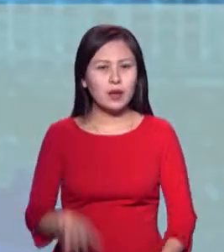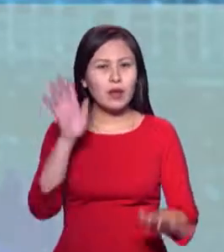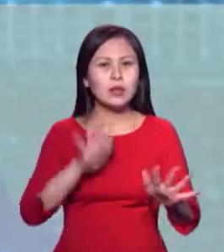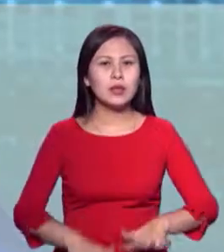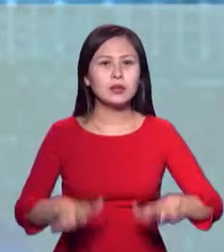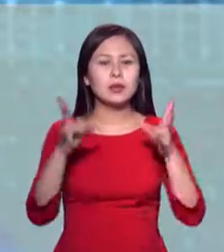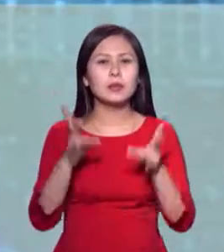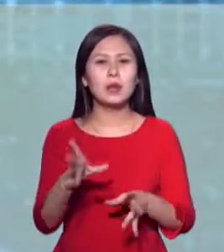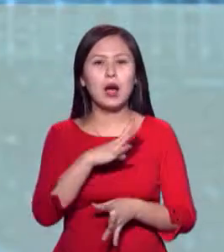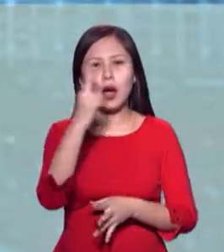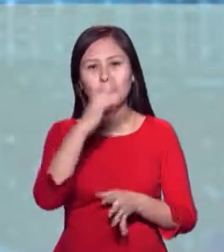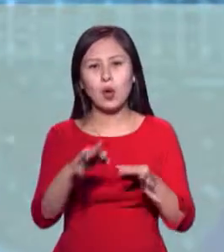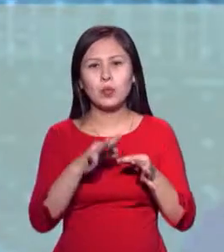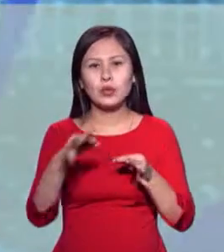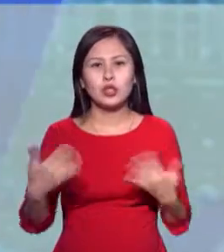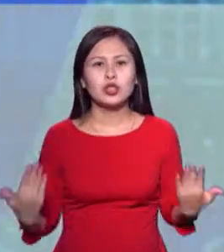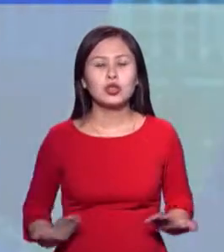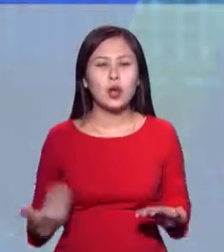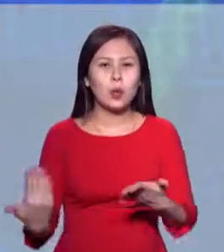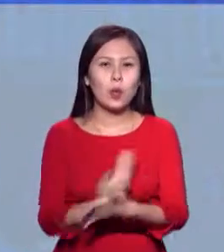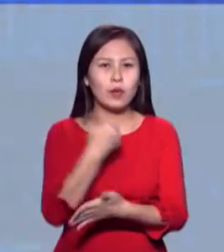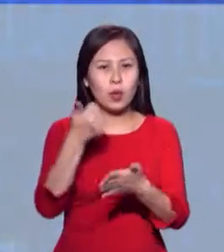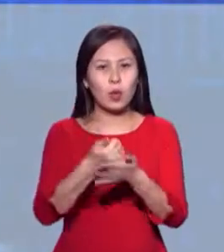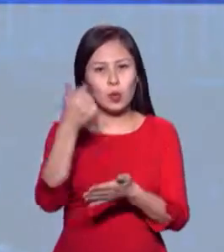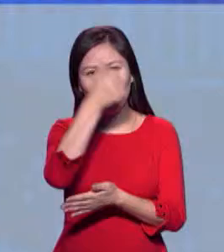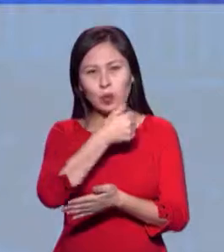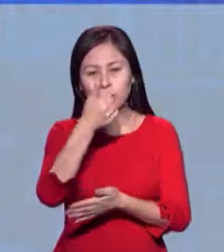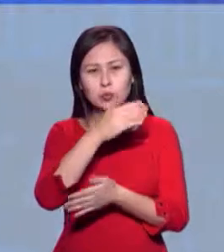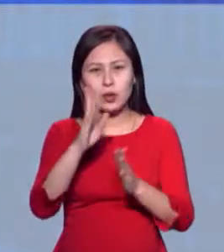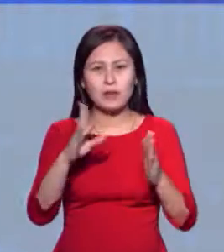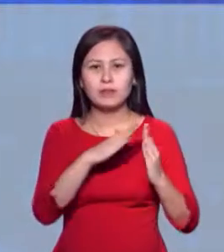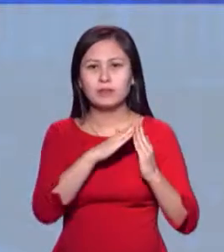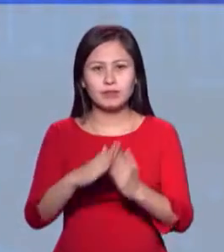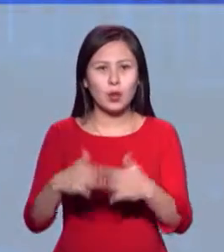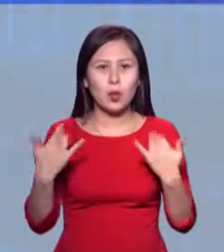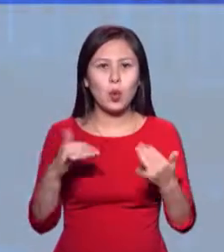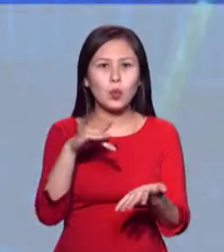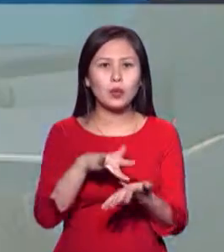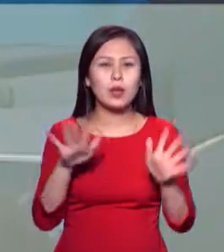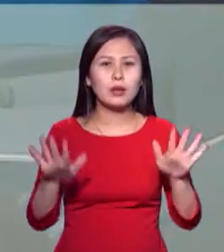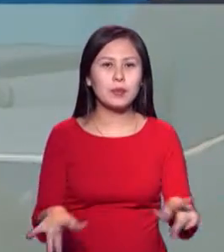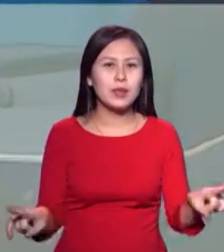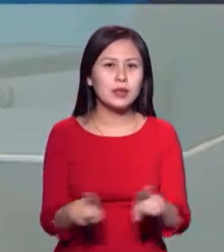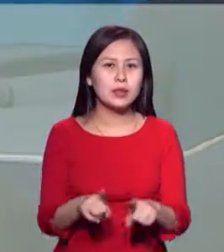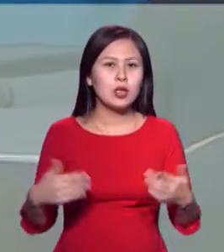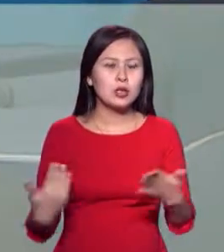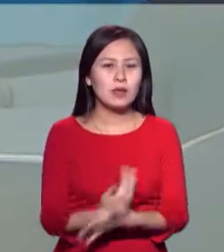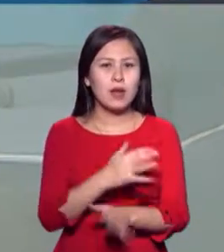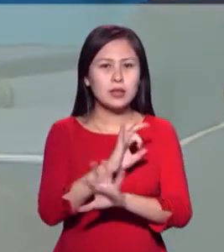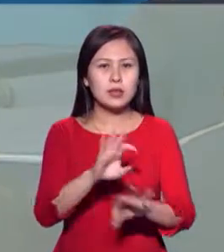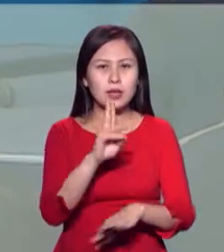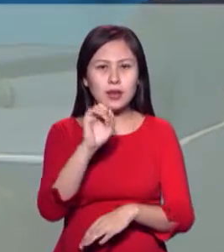Су тасқынынан зардап шеккен Ақмол облысының тұрғындары жаңа жылға дейін баспаналы болады. Бүгін орталық коммуникациялар қызметінде есеп берген өңірдің